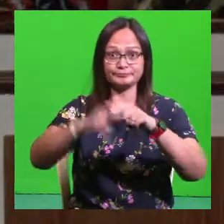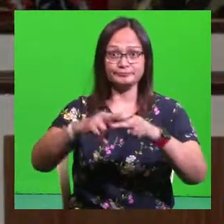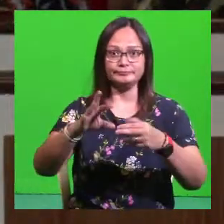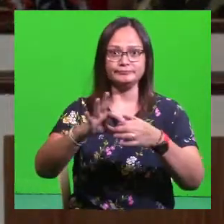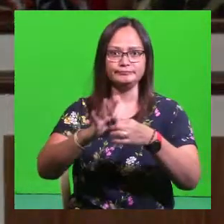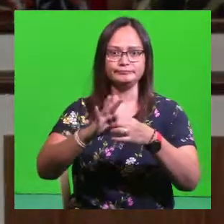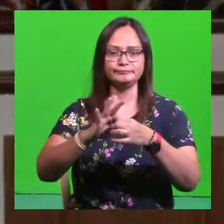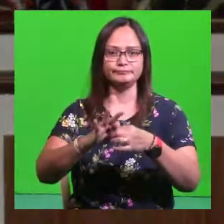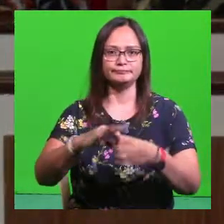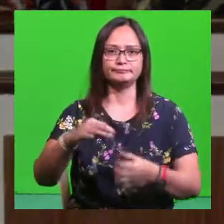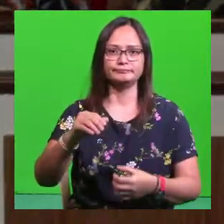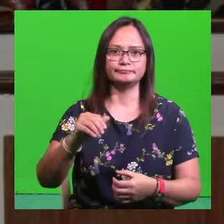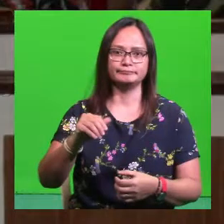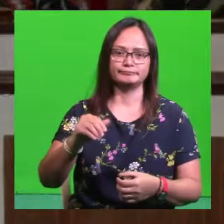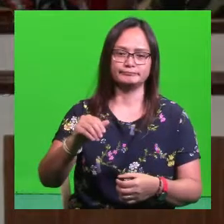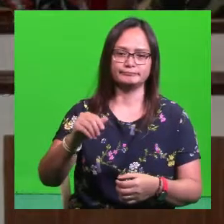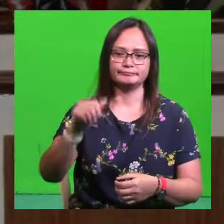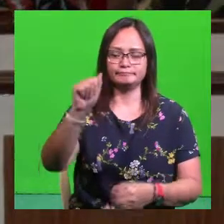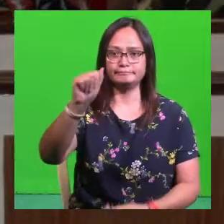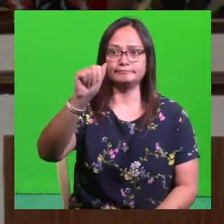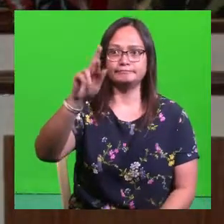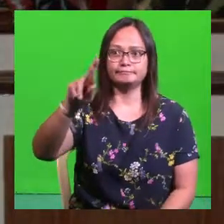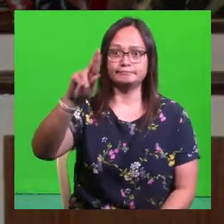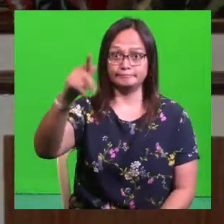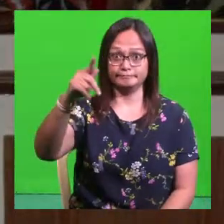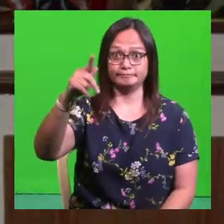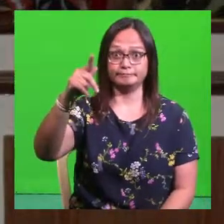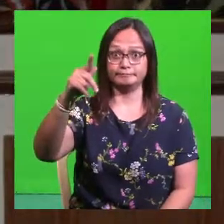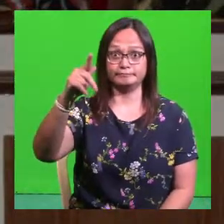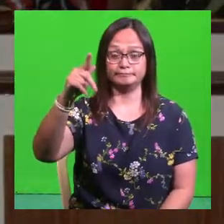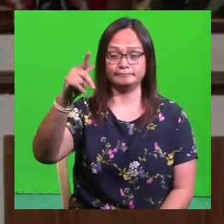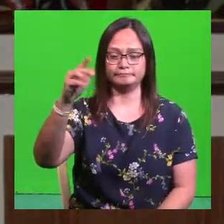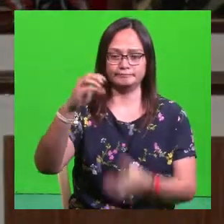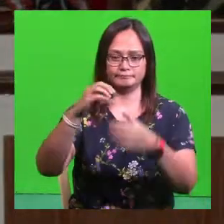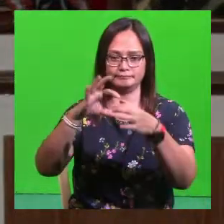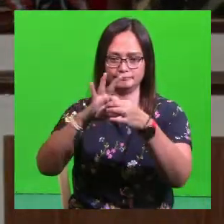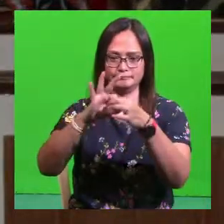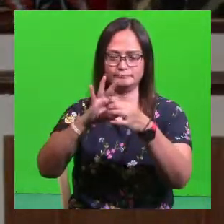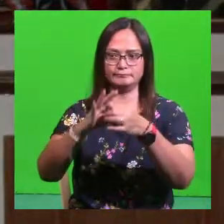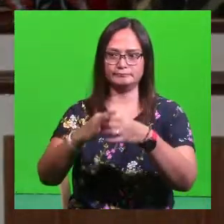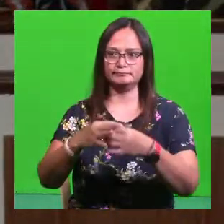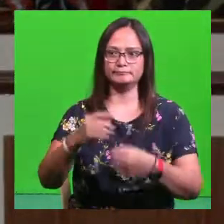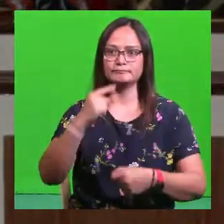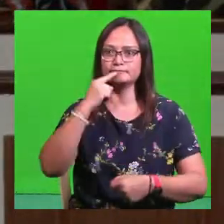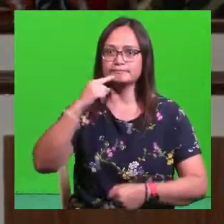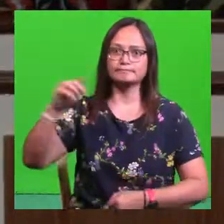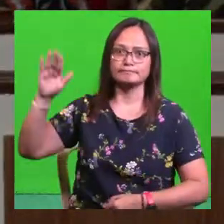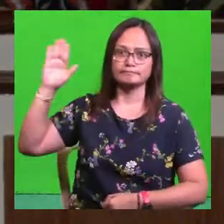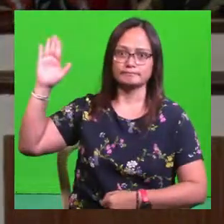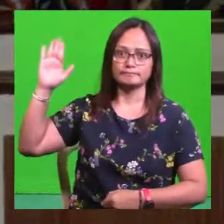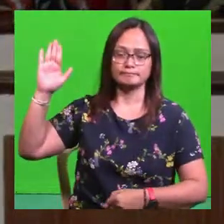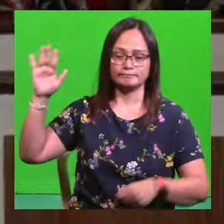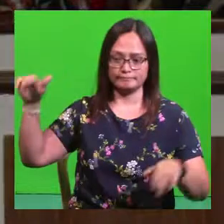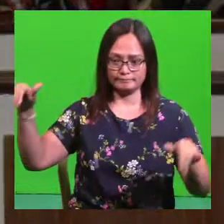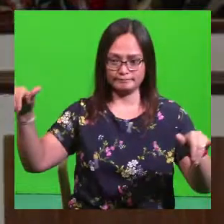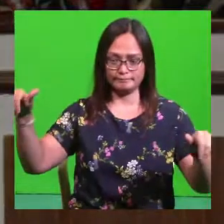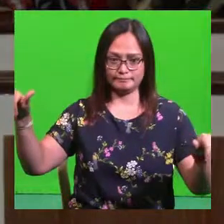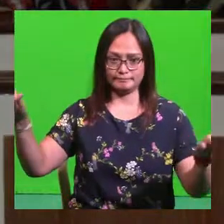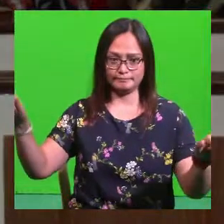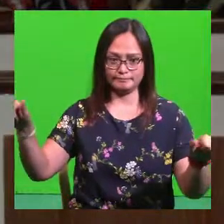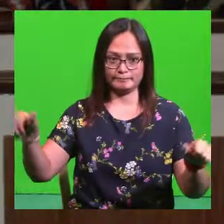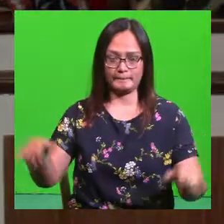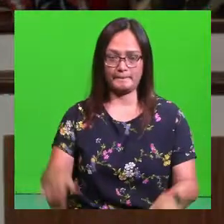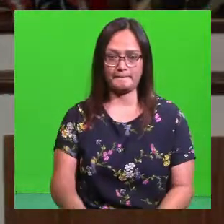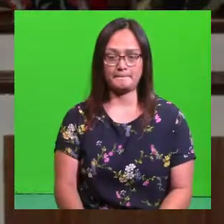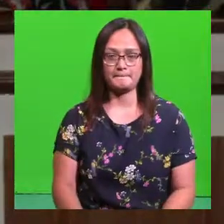ang Panginoon ay namatay sa krus ng Kalbaryo, and His blood was shed, and when He gave